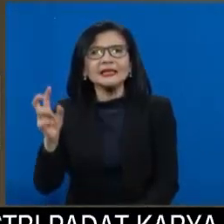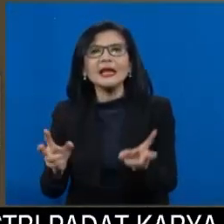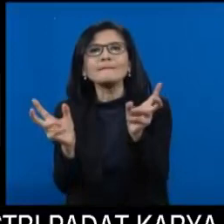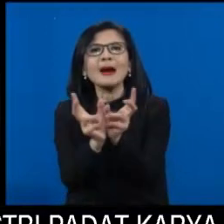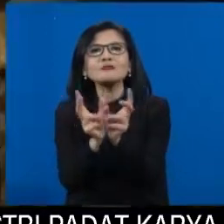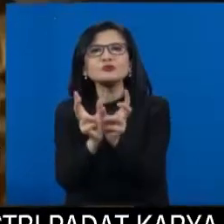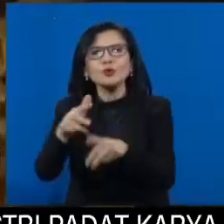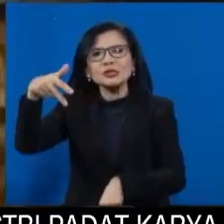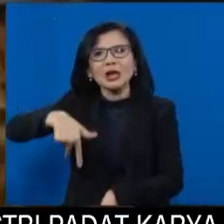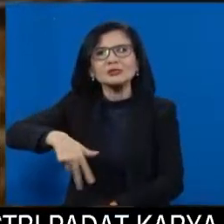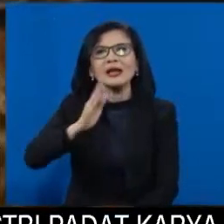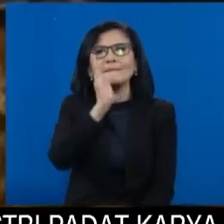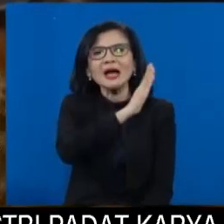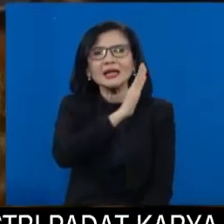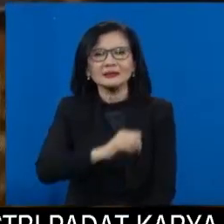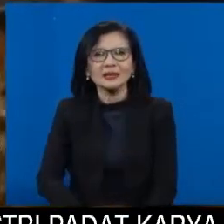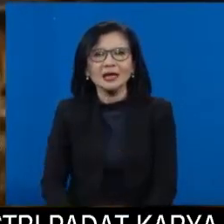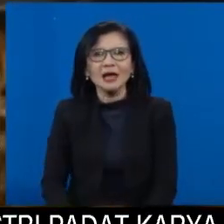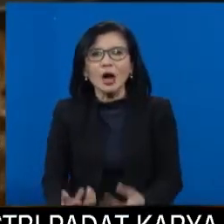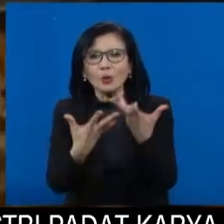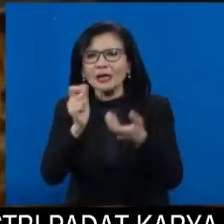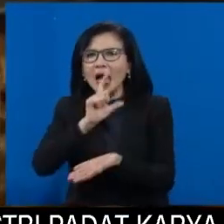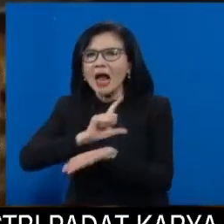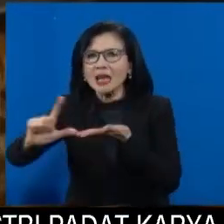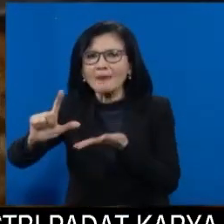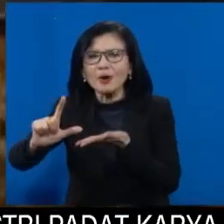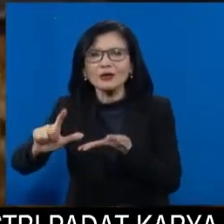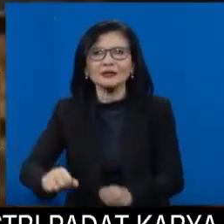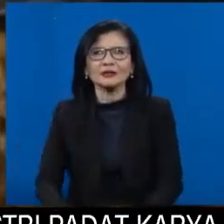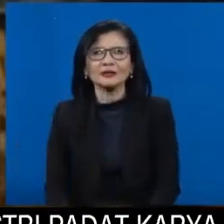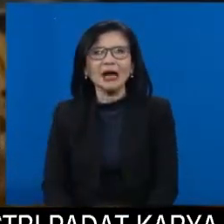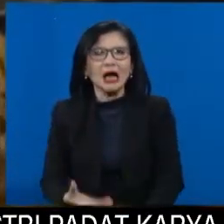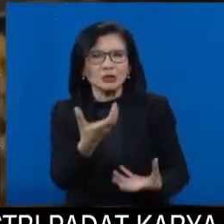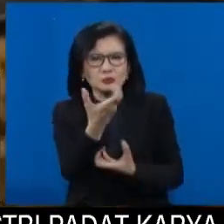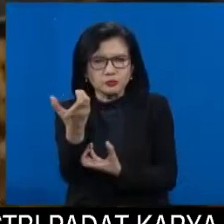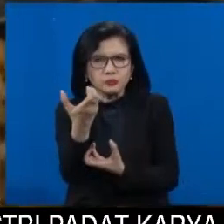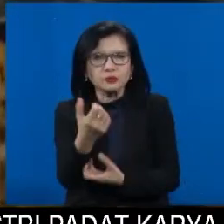Barat. Warga melapor kepada tim Animal Rescue Damkar Mamuju.